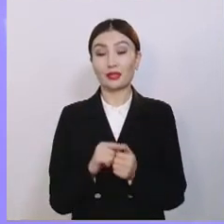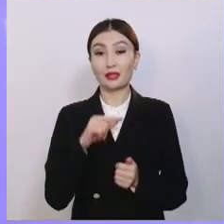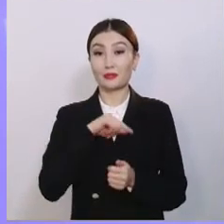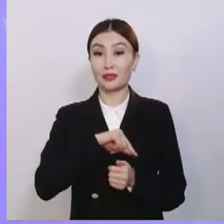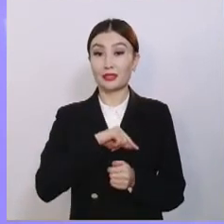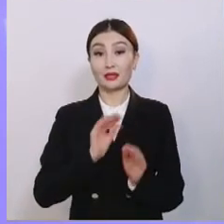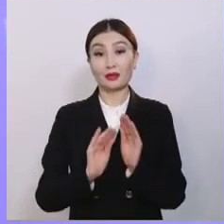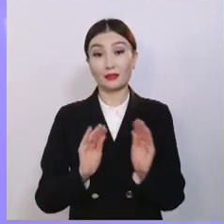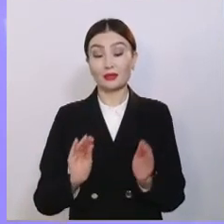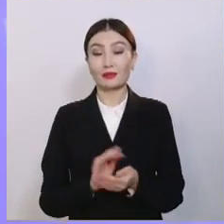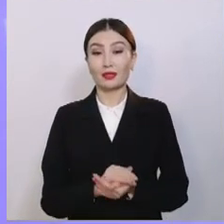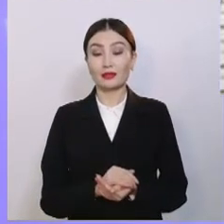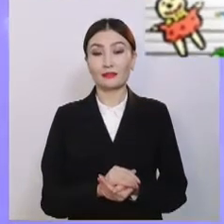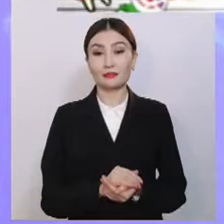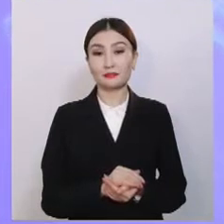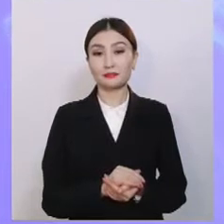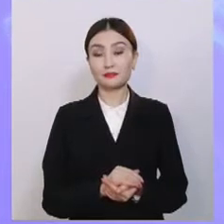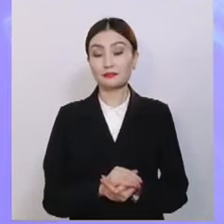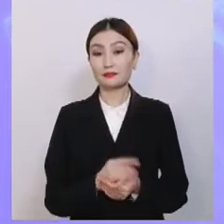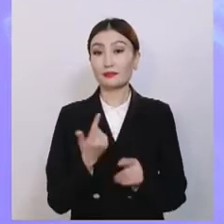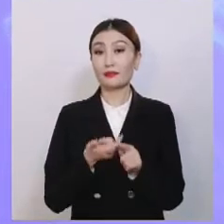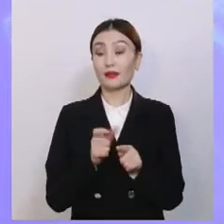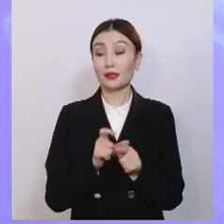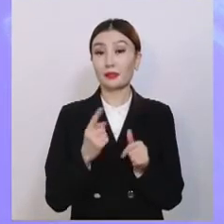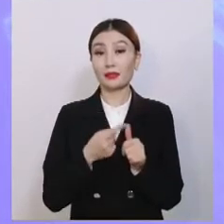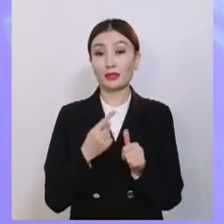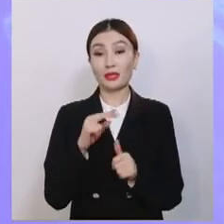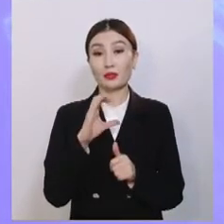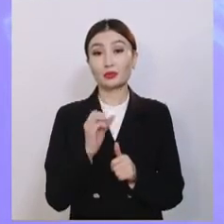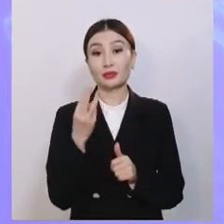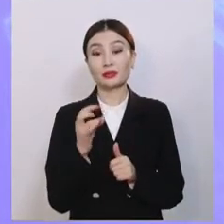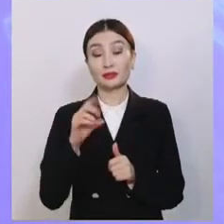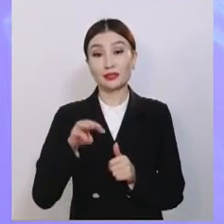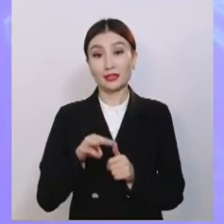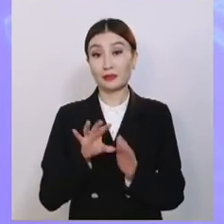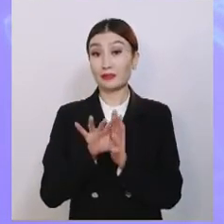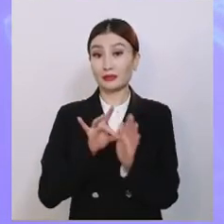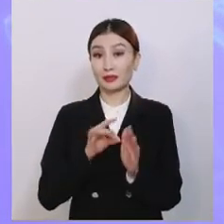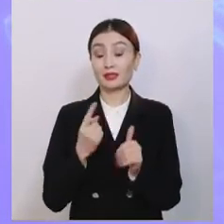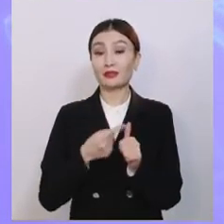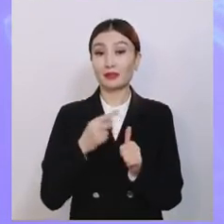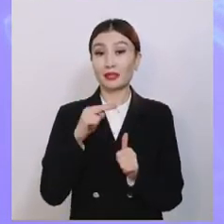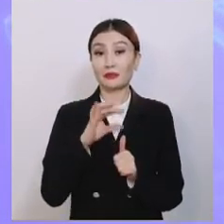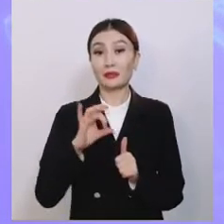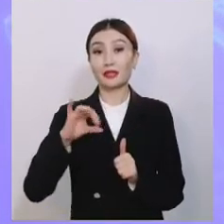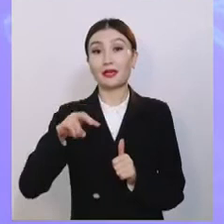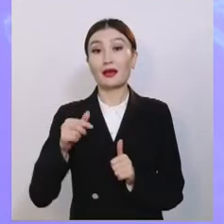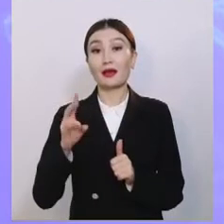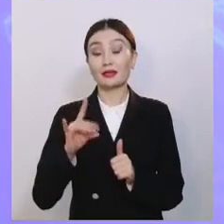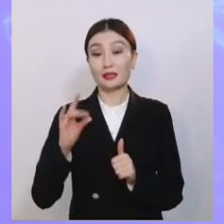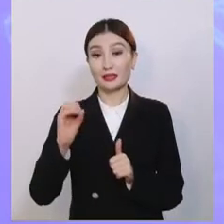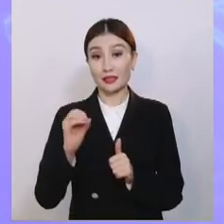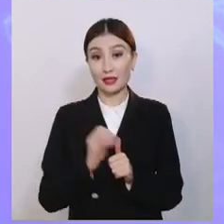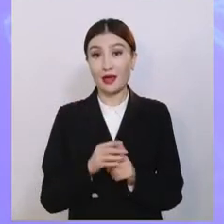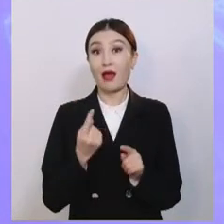признаки предмета. К данным именам существительным подберите имена прилагательные,